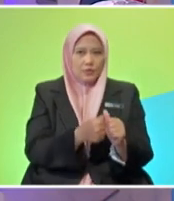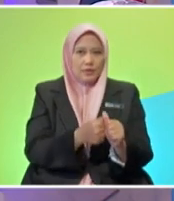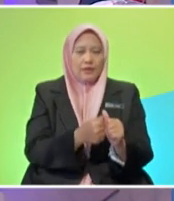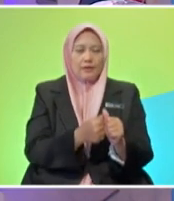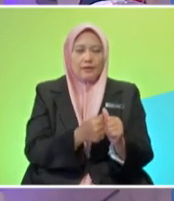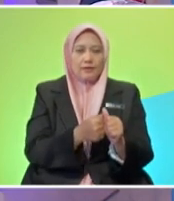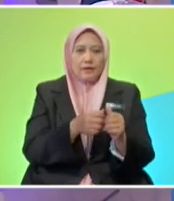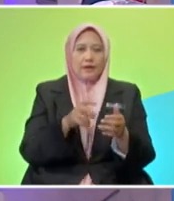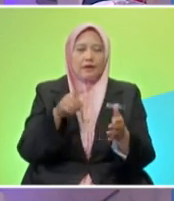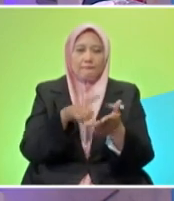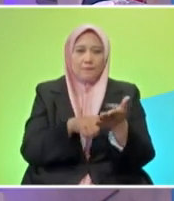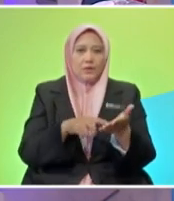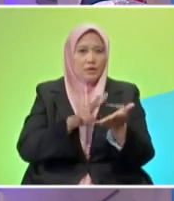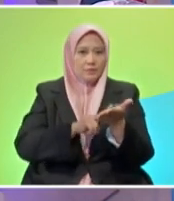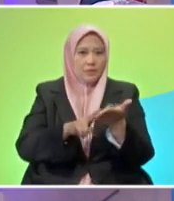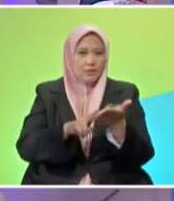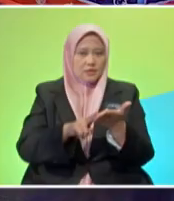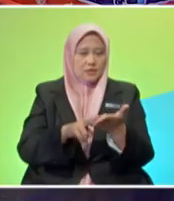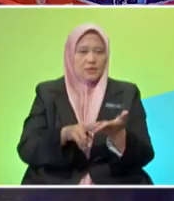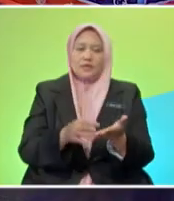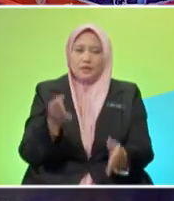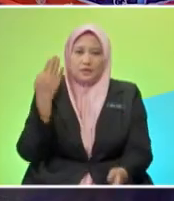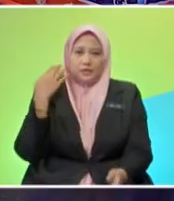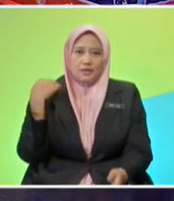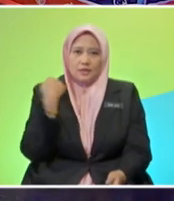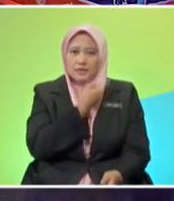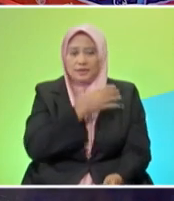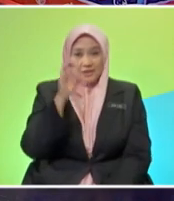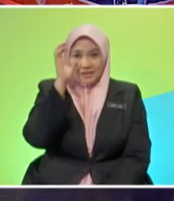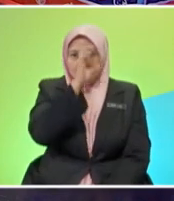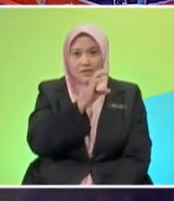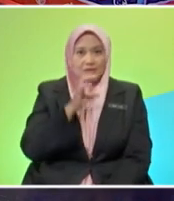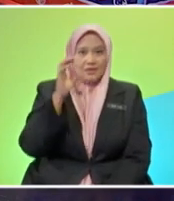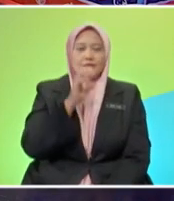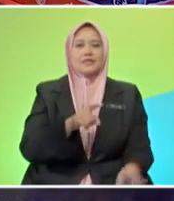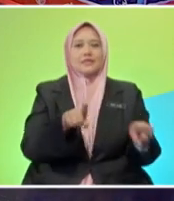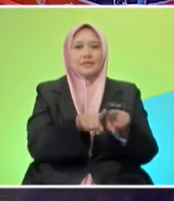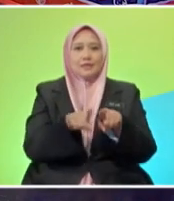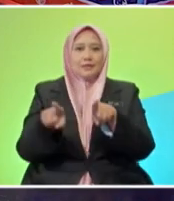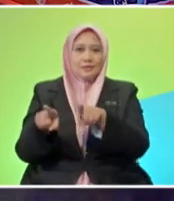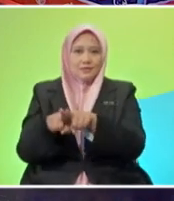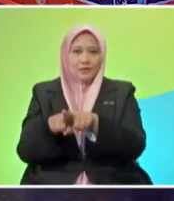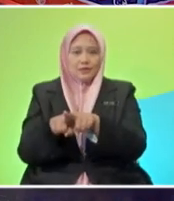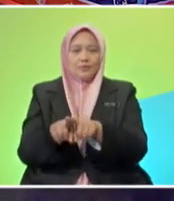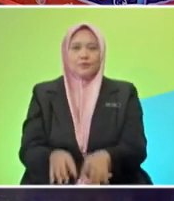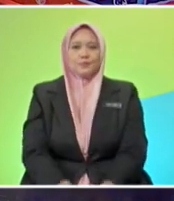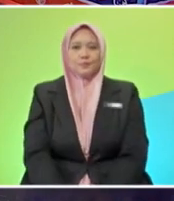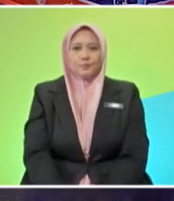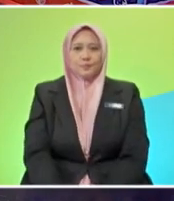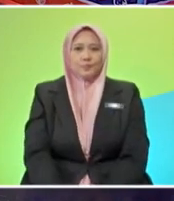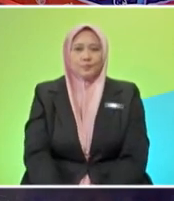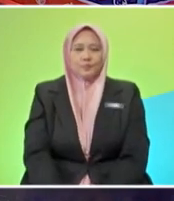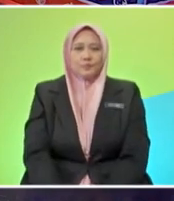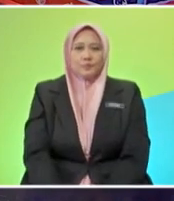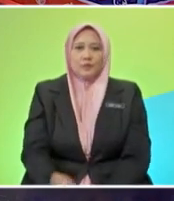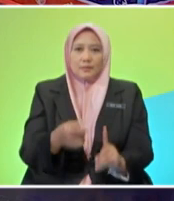yang telah Azra Ilana baca tadi. Jadi jom sama-sama kita cari. Jom. Daripada petikan ini